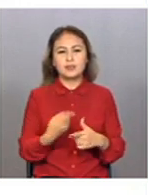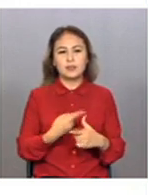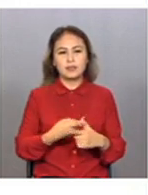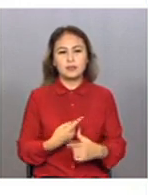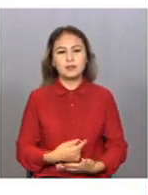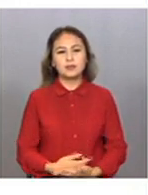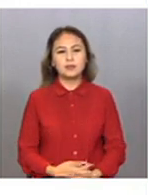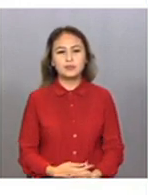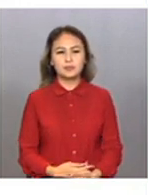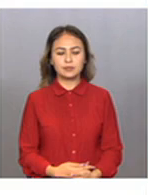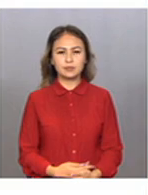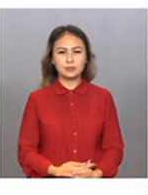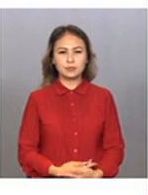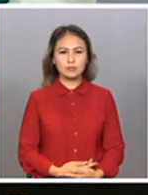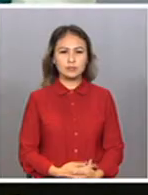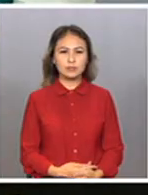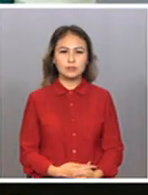формы местоимений.